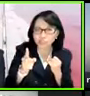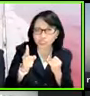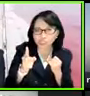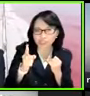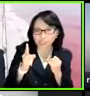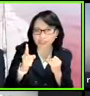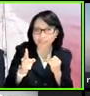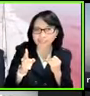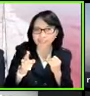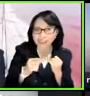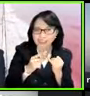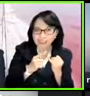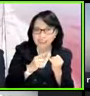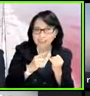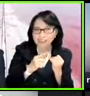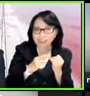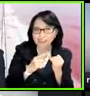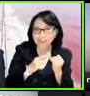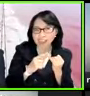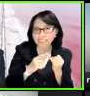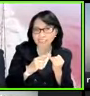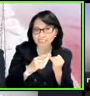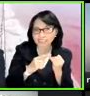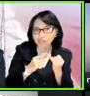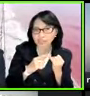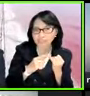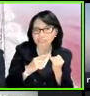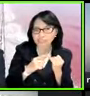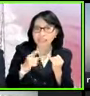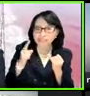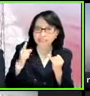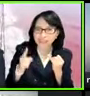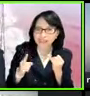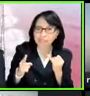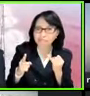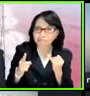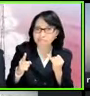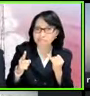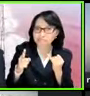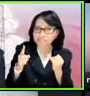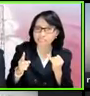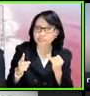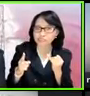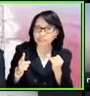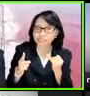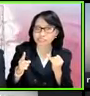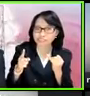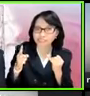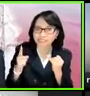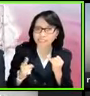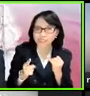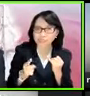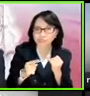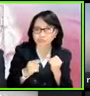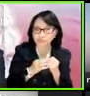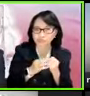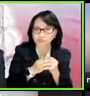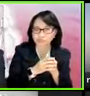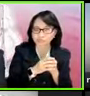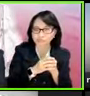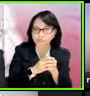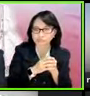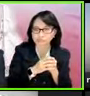engkau hidup di dunia ini karena alasan satu lagi dalam Kristus Yesus